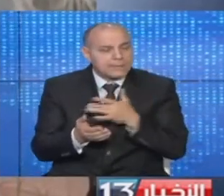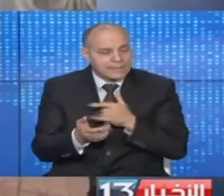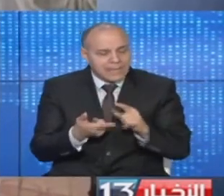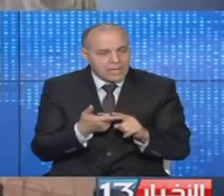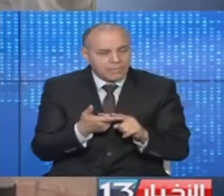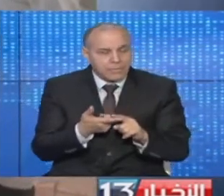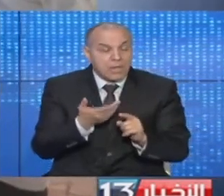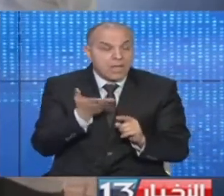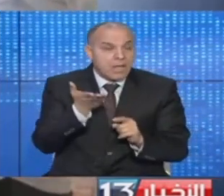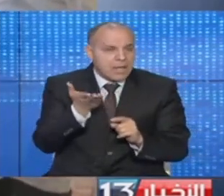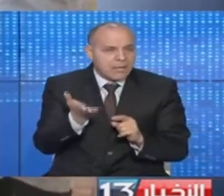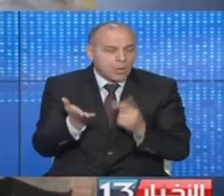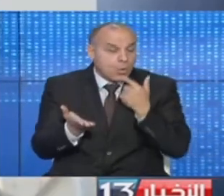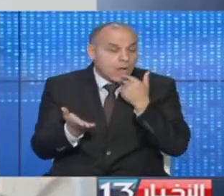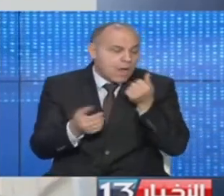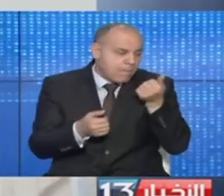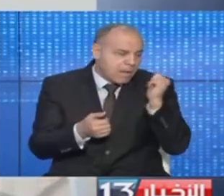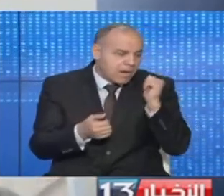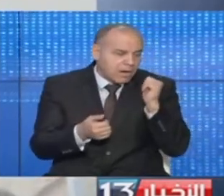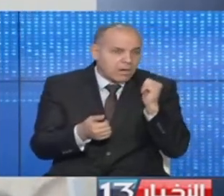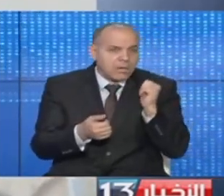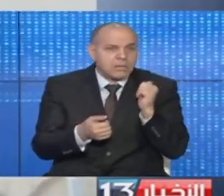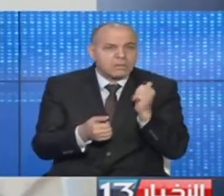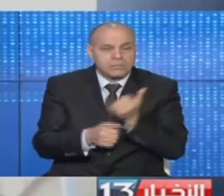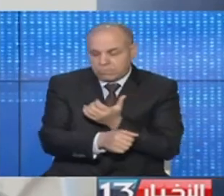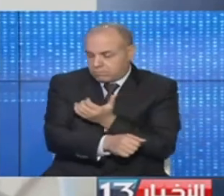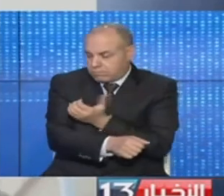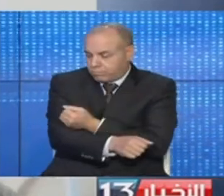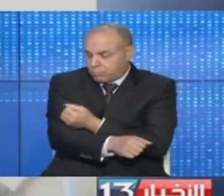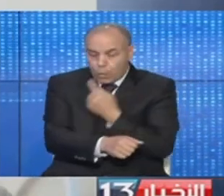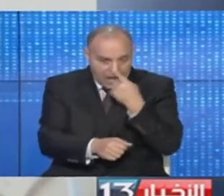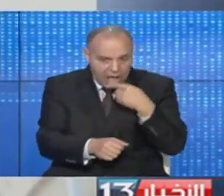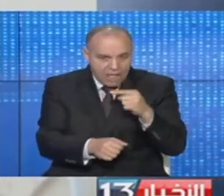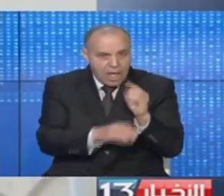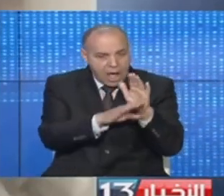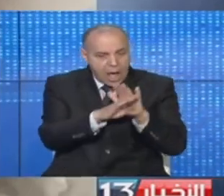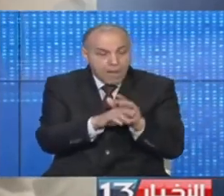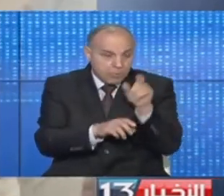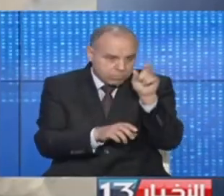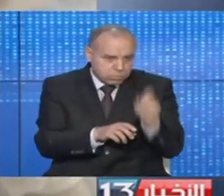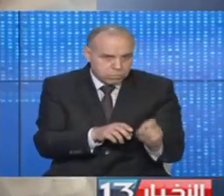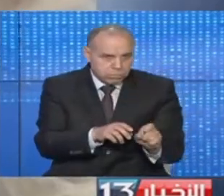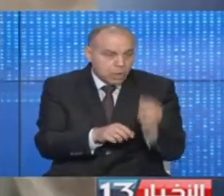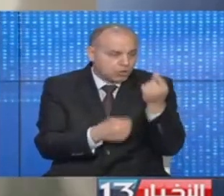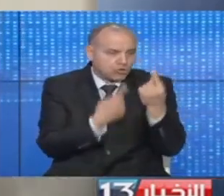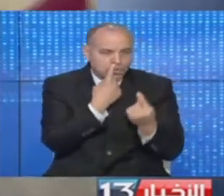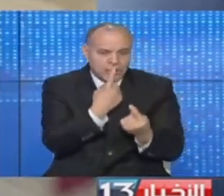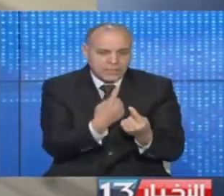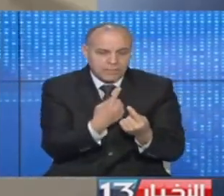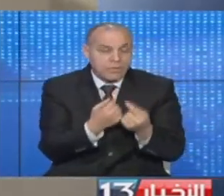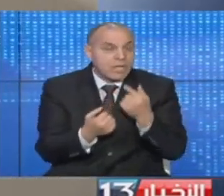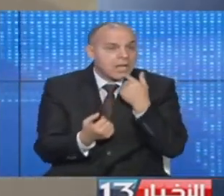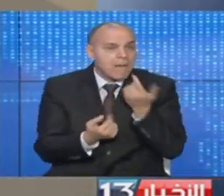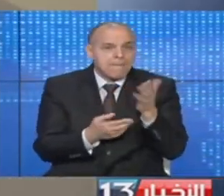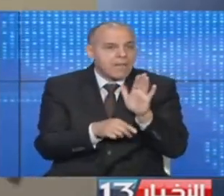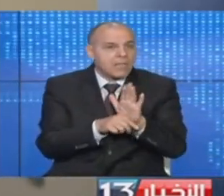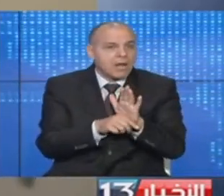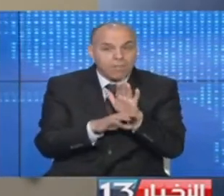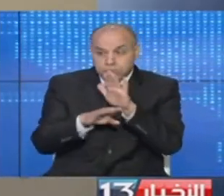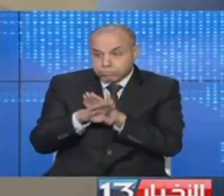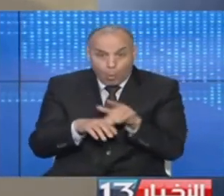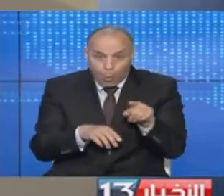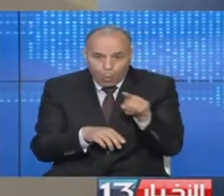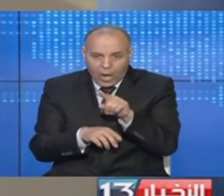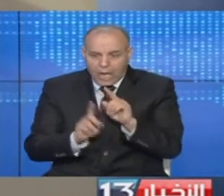الصحي شكري حمودة أمس إن التلقيح ضد فيروس كورونا يوفر الحماية الشخصية للفرد، لكن لا يمكنه من توفير